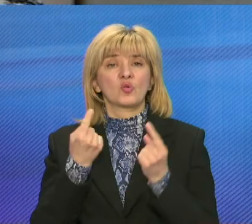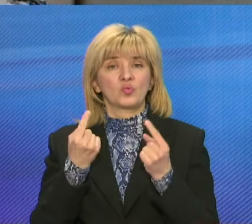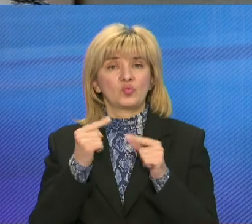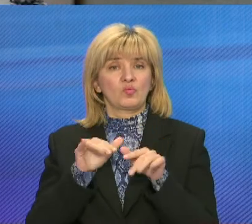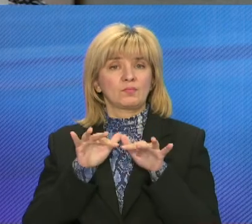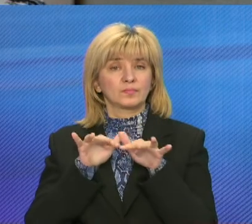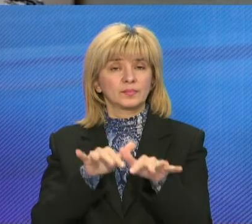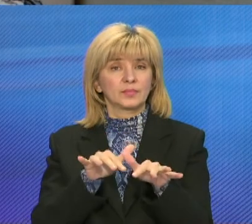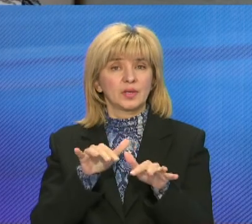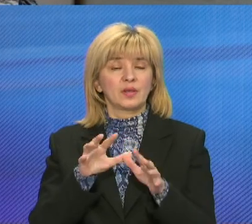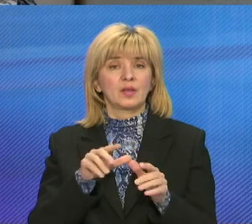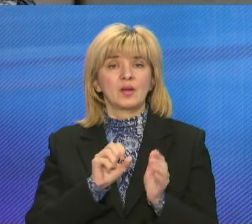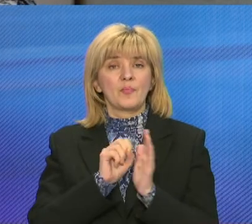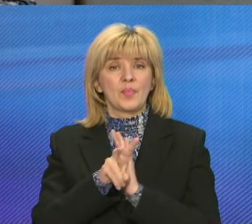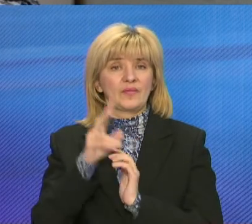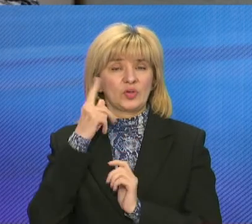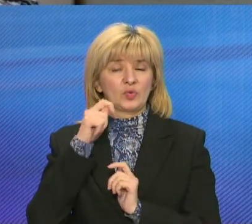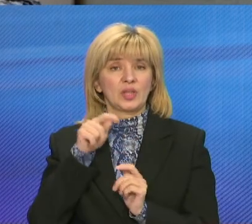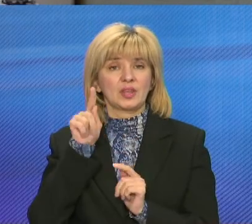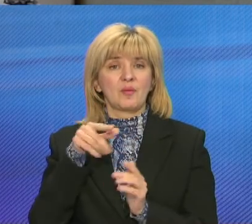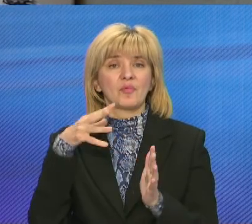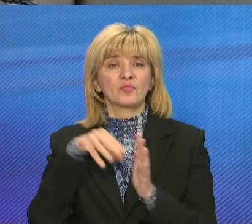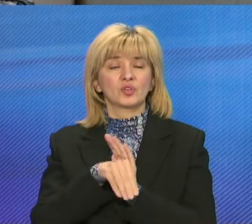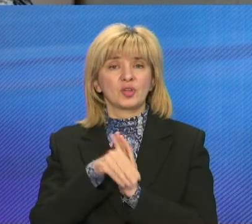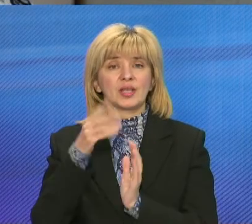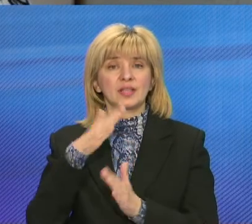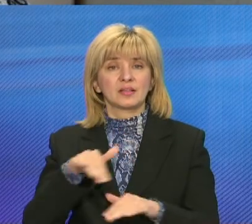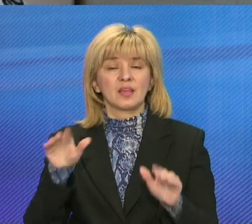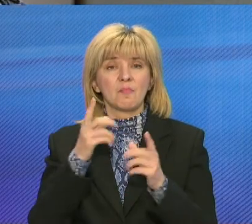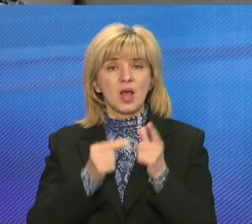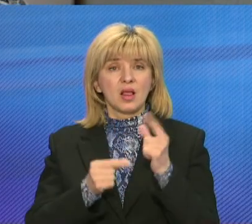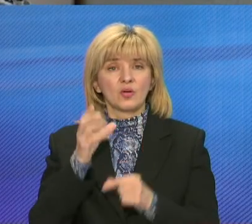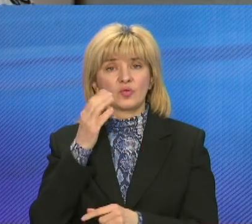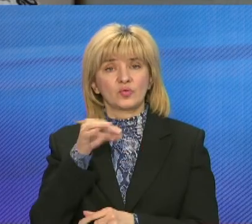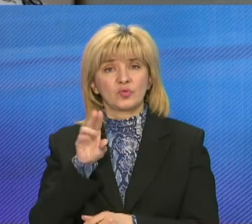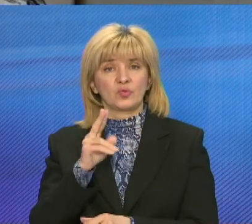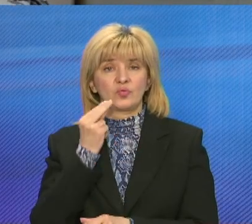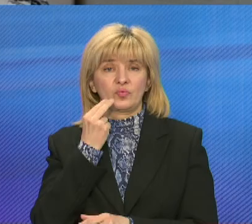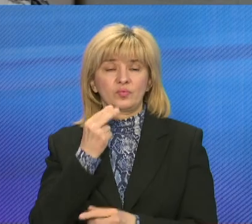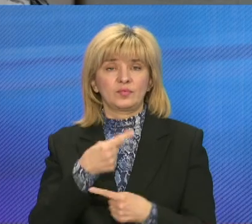поэтому детские наборы, включающие молоко, фруктовые смеси, отправлены в Гомельскую область.